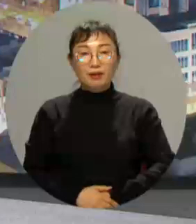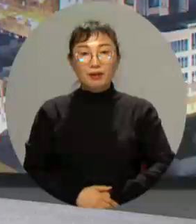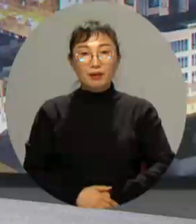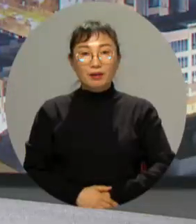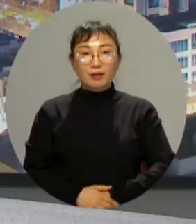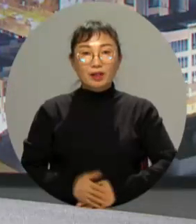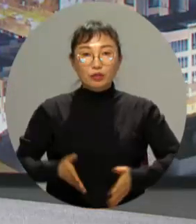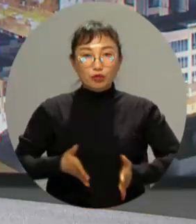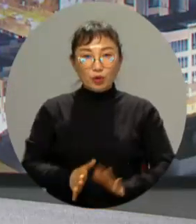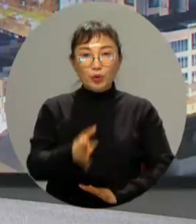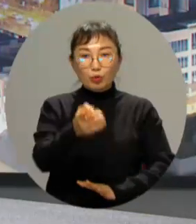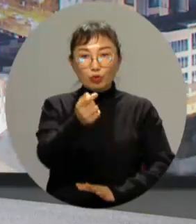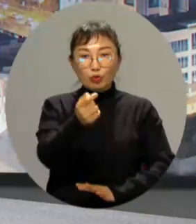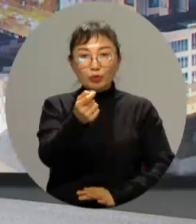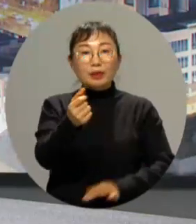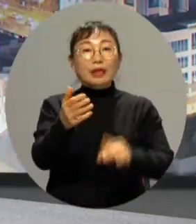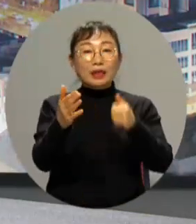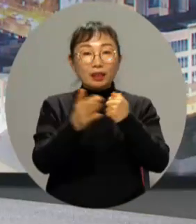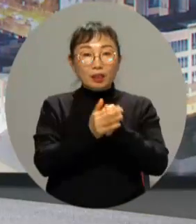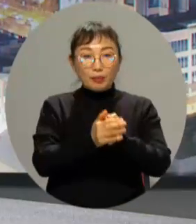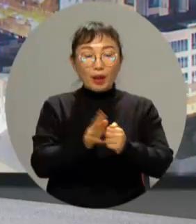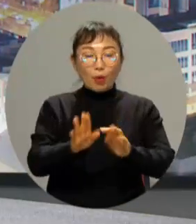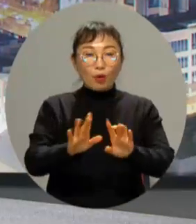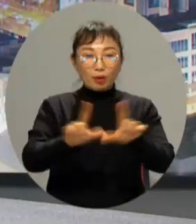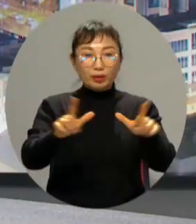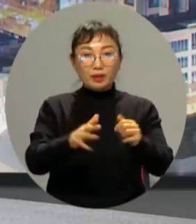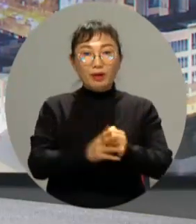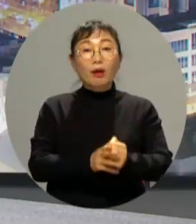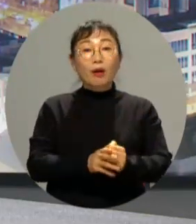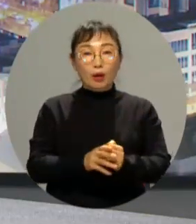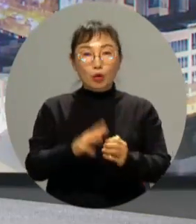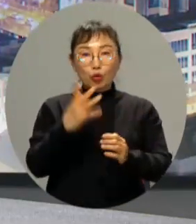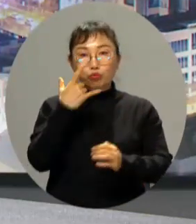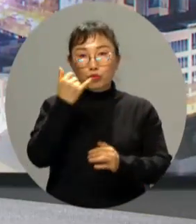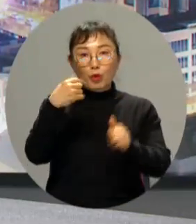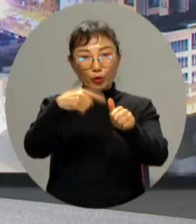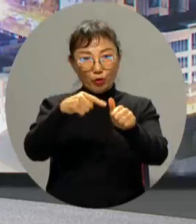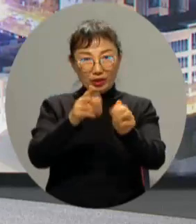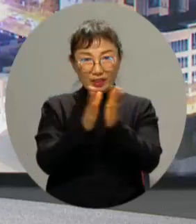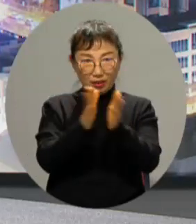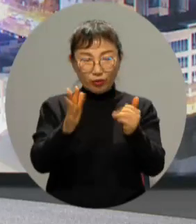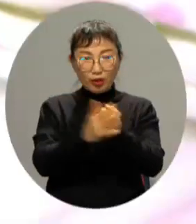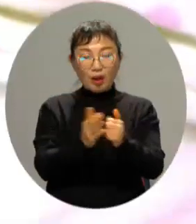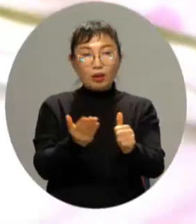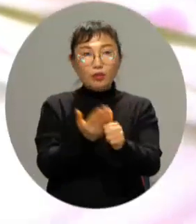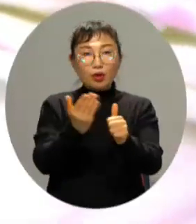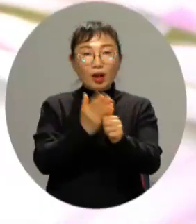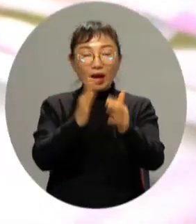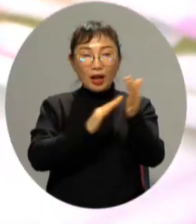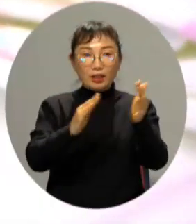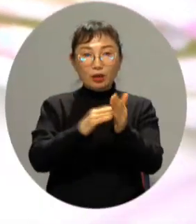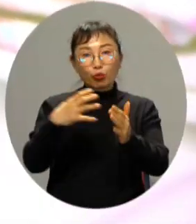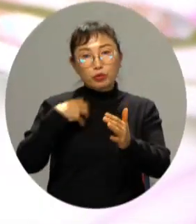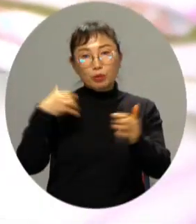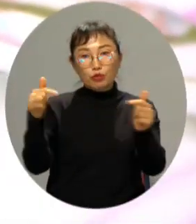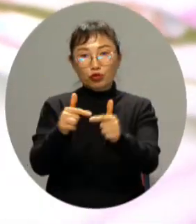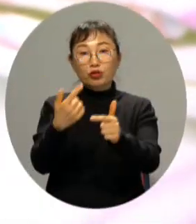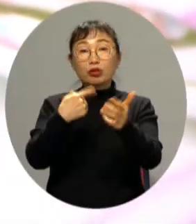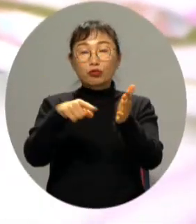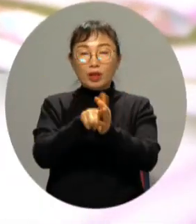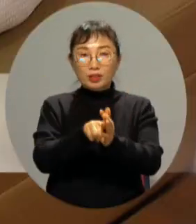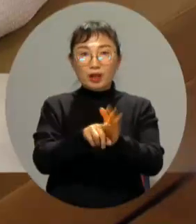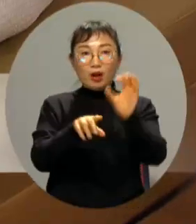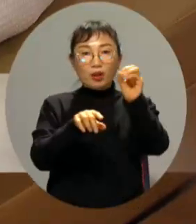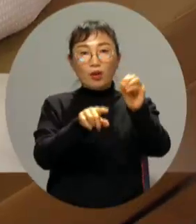저출산 문제극복을 위해 이달부터 부모 급여가 지급됩니다 전주시는 양육가정의 부담을 줄이기 위해 매달 만